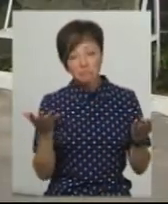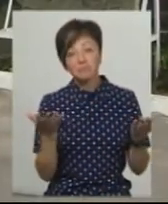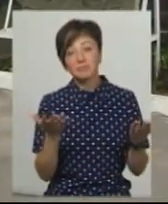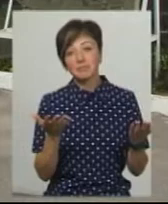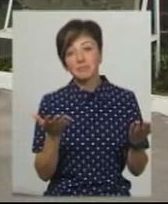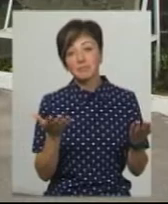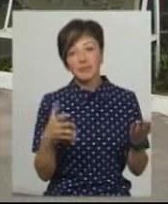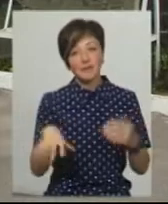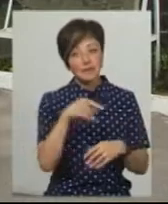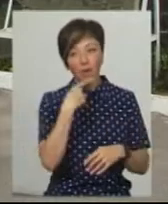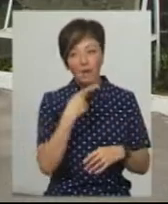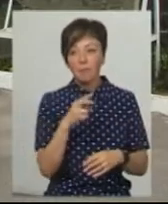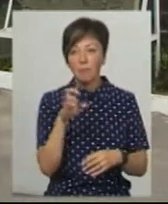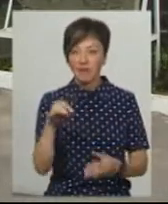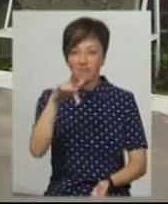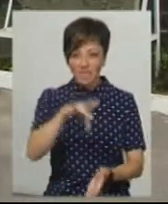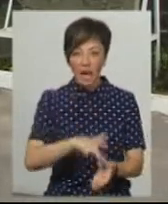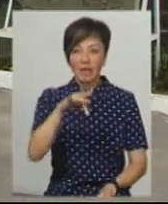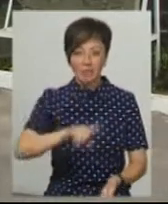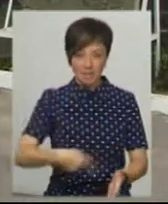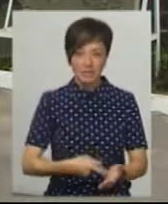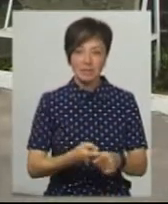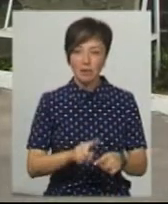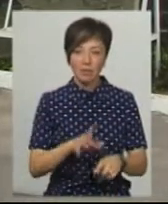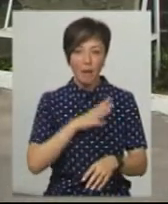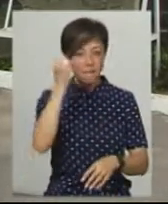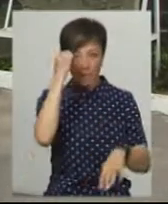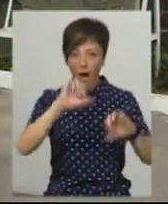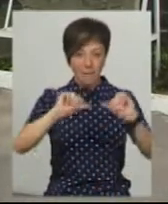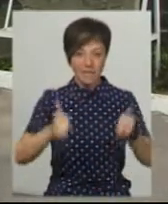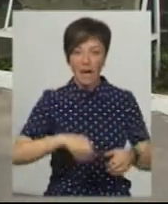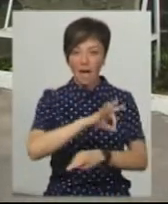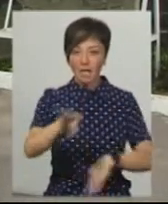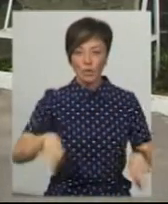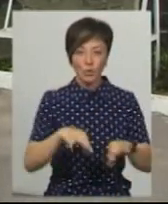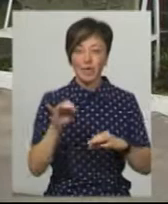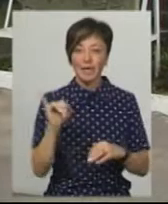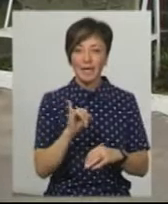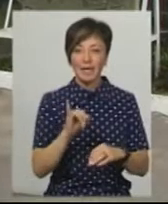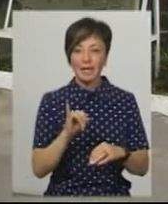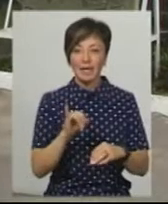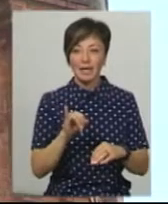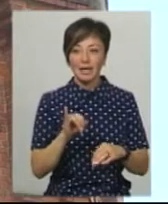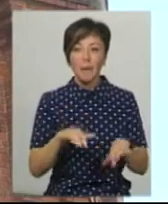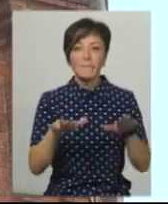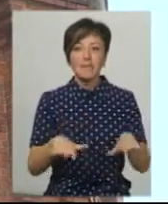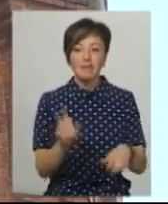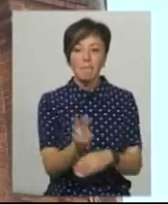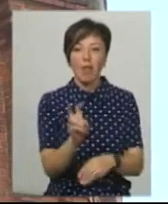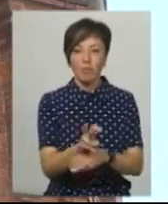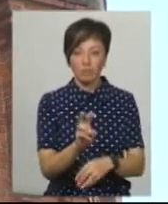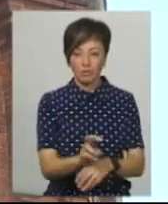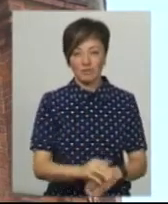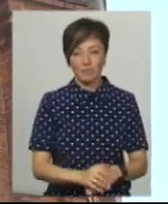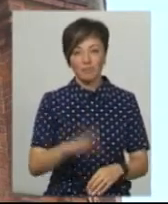Ну, я всім кажу, що якби вона стояла в центрі міста, то це була б пам'ятка архітектури і місце паломництва.